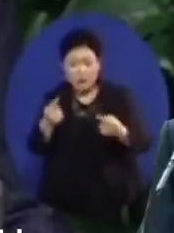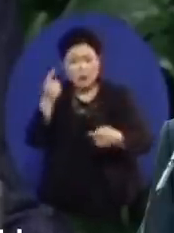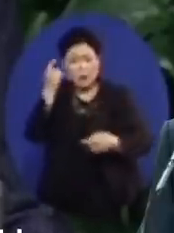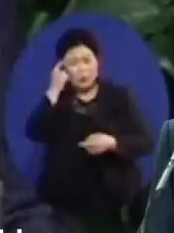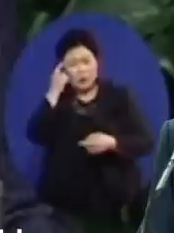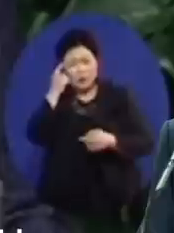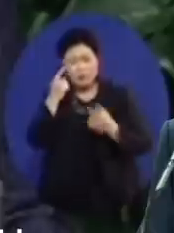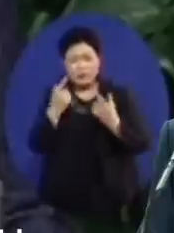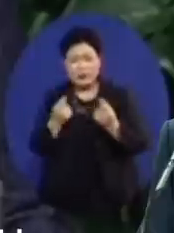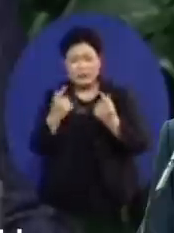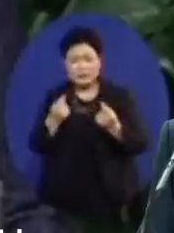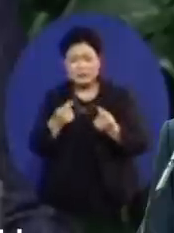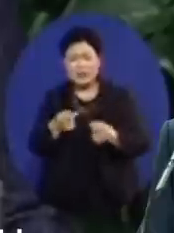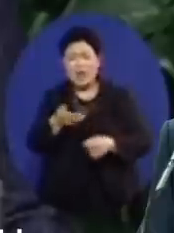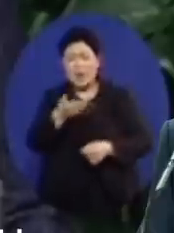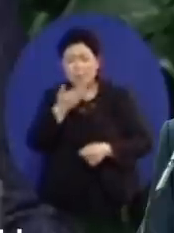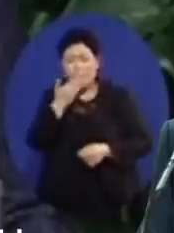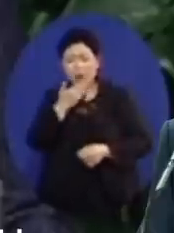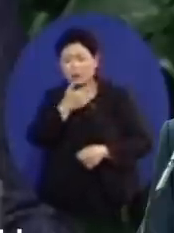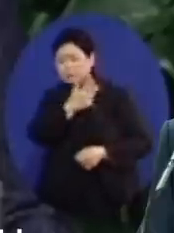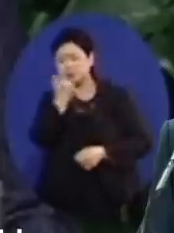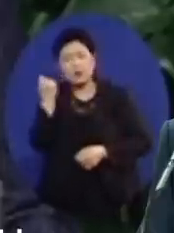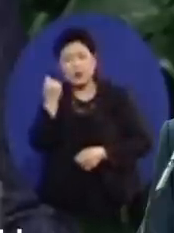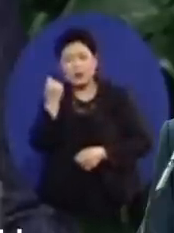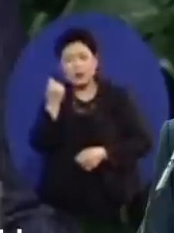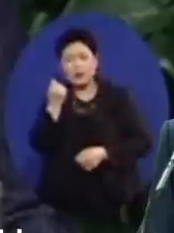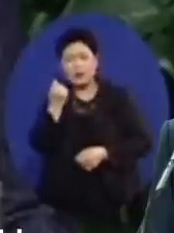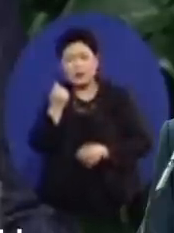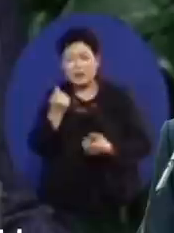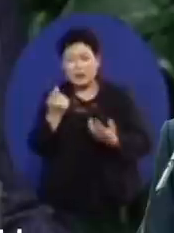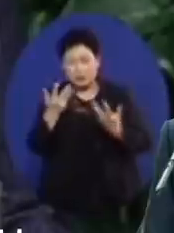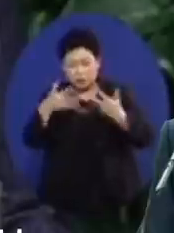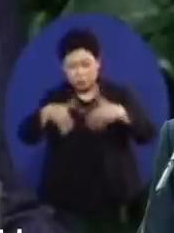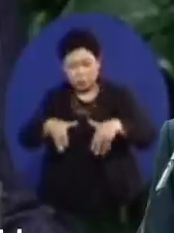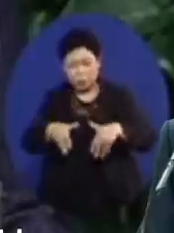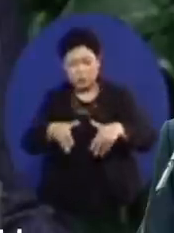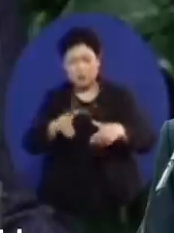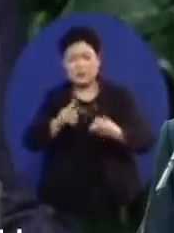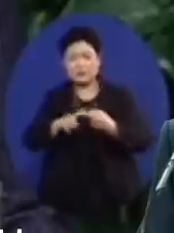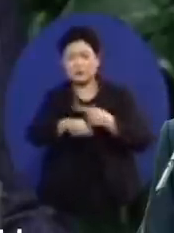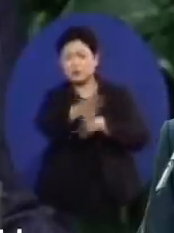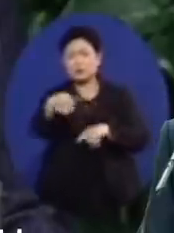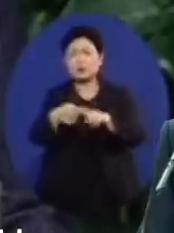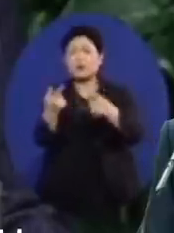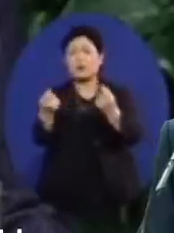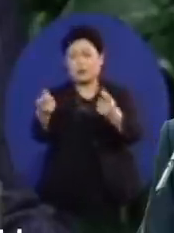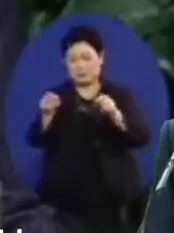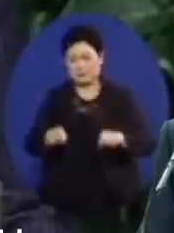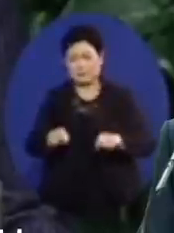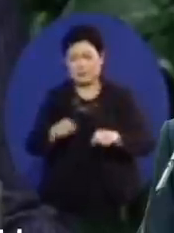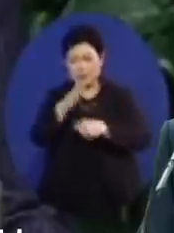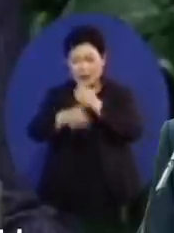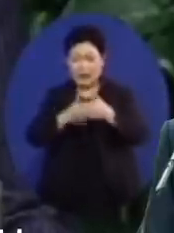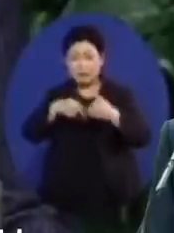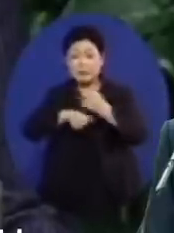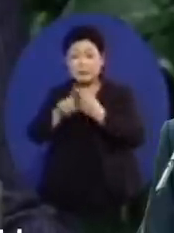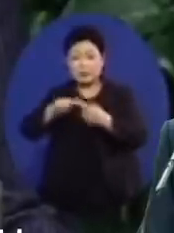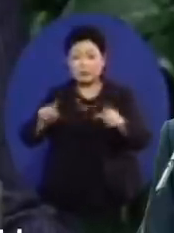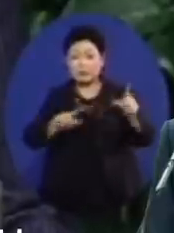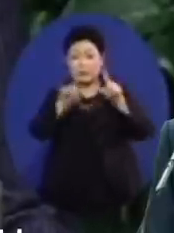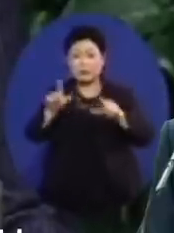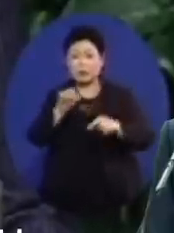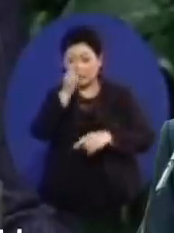그렇게 기근이 있었느냐. 조건을 구비하지 않았기 때문인 것입니다. 우리도 한 가지입니다. 우리도 하나님 뜻대로